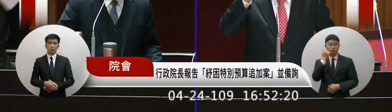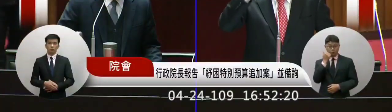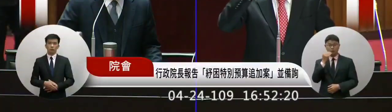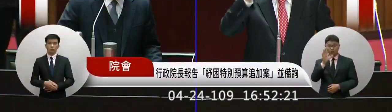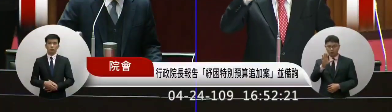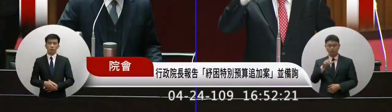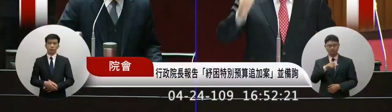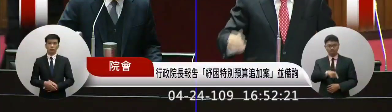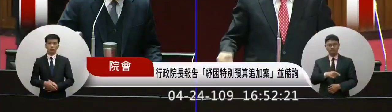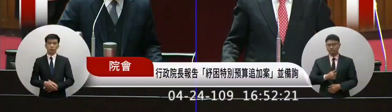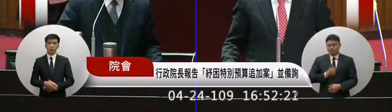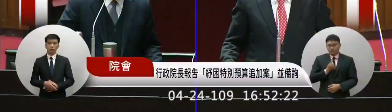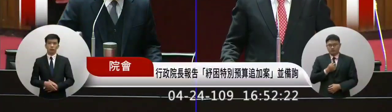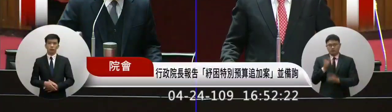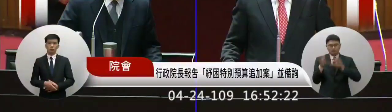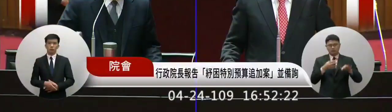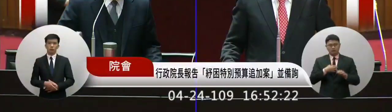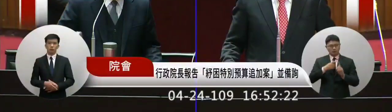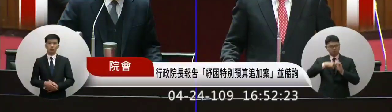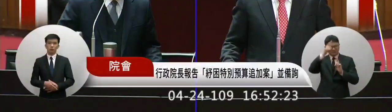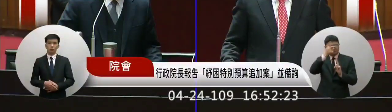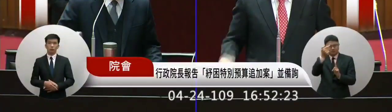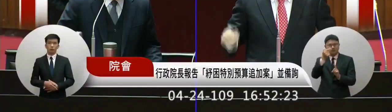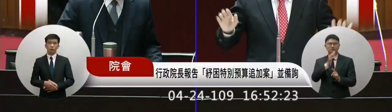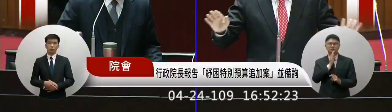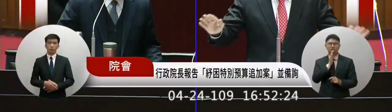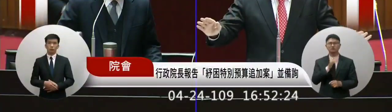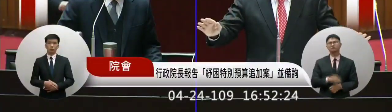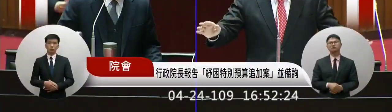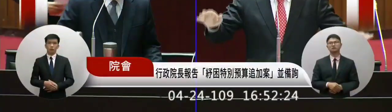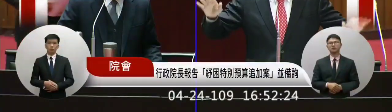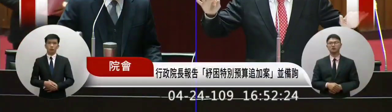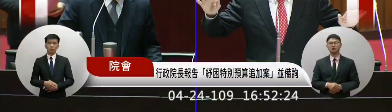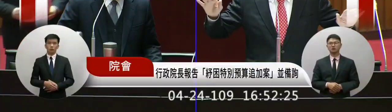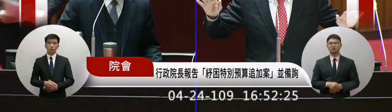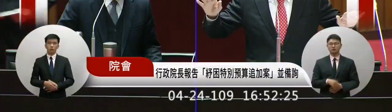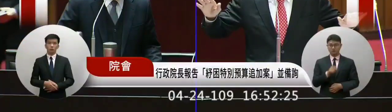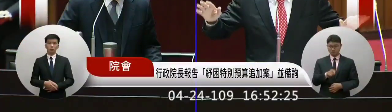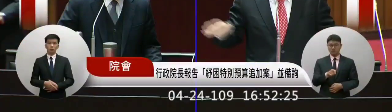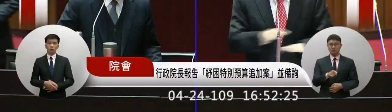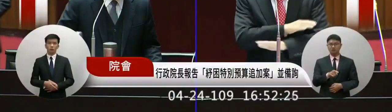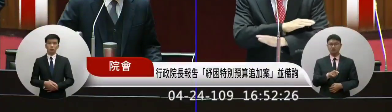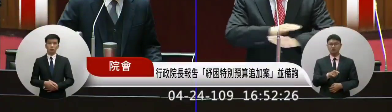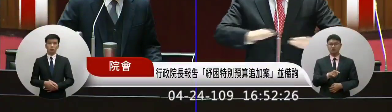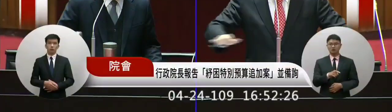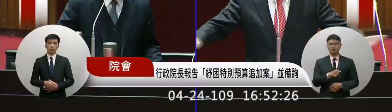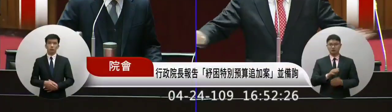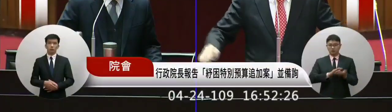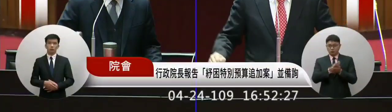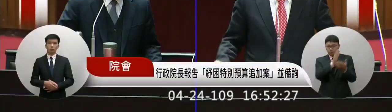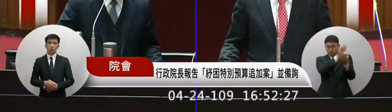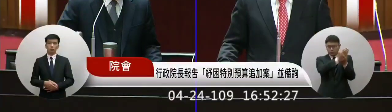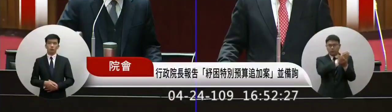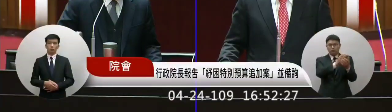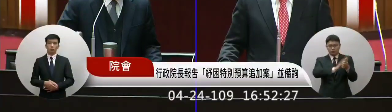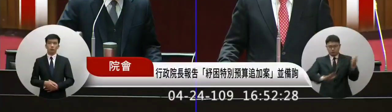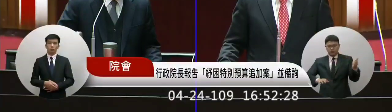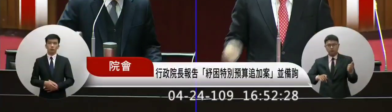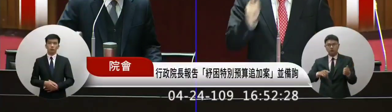是非常非常巨大的风险，这个连锁效应会让我们国内银行一夕之间全